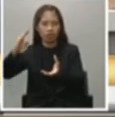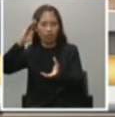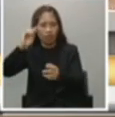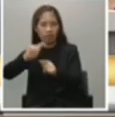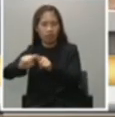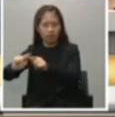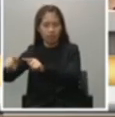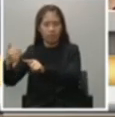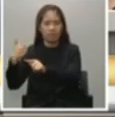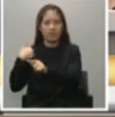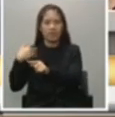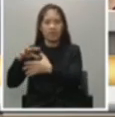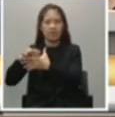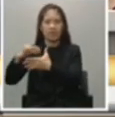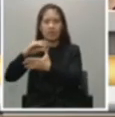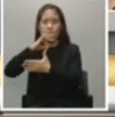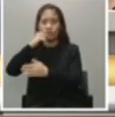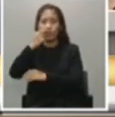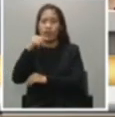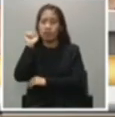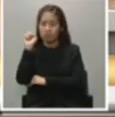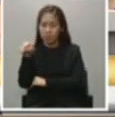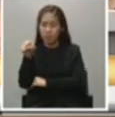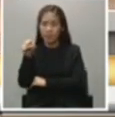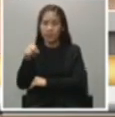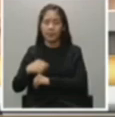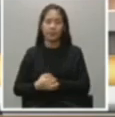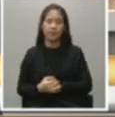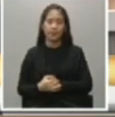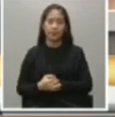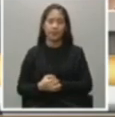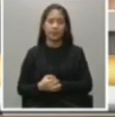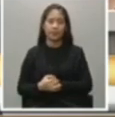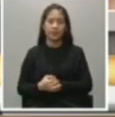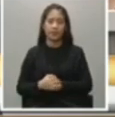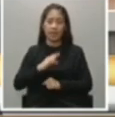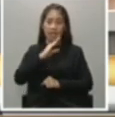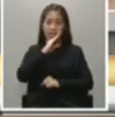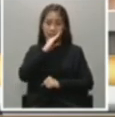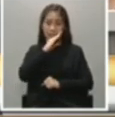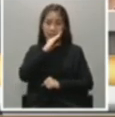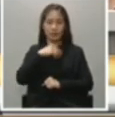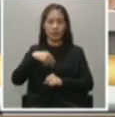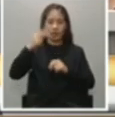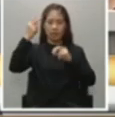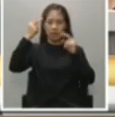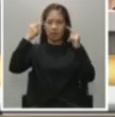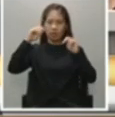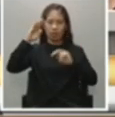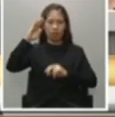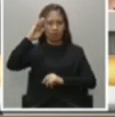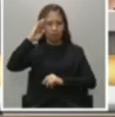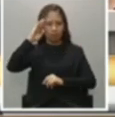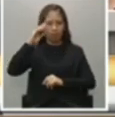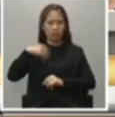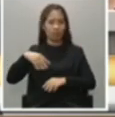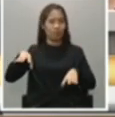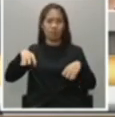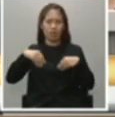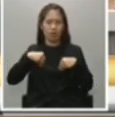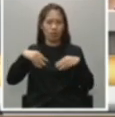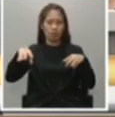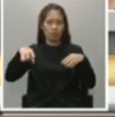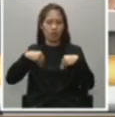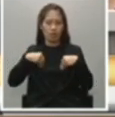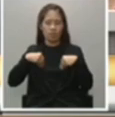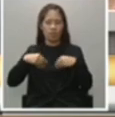ที่มีสารเร่งเนื้อแดงใช่หรือไม่และถ้าพลเอกประยุทธ์ไม่ซื้ออาวุธไม่เปิดตลาดหมูให้กับสหรัฐประ